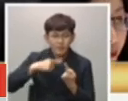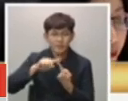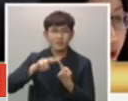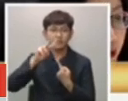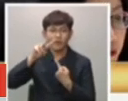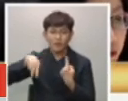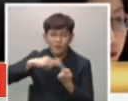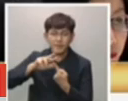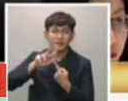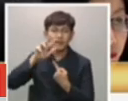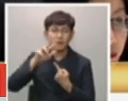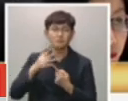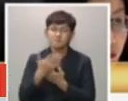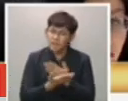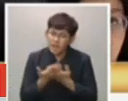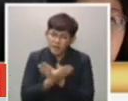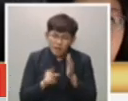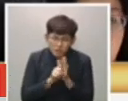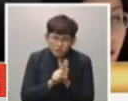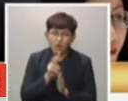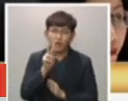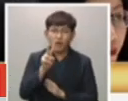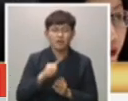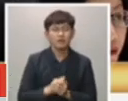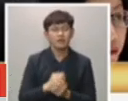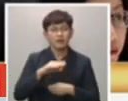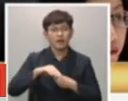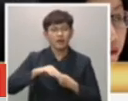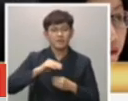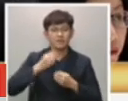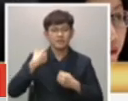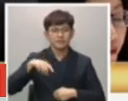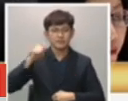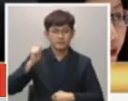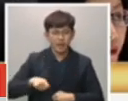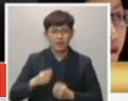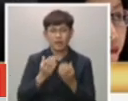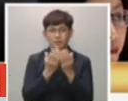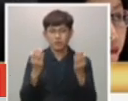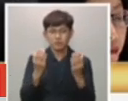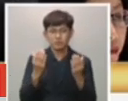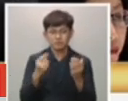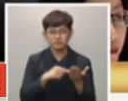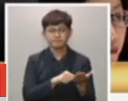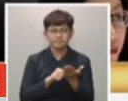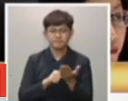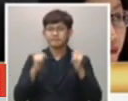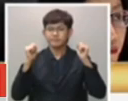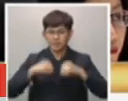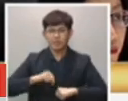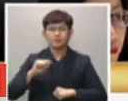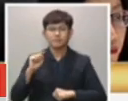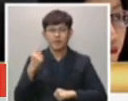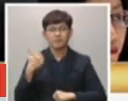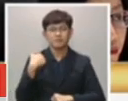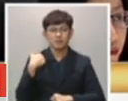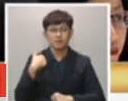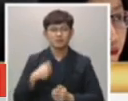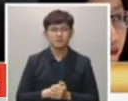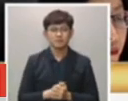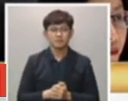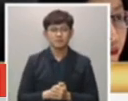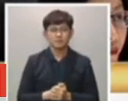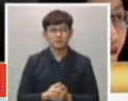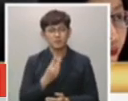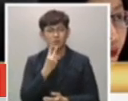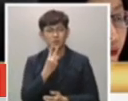า2ครั้งมีสารรัฐธรรมนูญวินิจฉัยมาให้มันลงมติใหม่อีกเป็นกระบวนการ